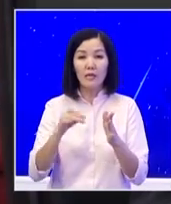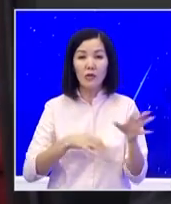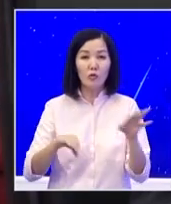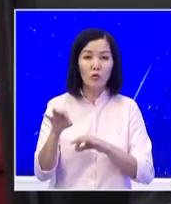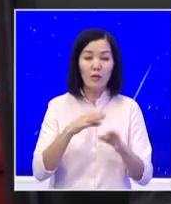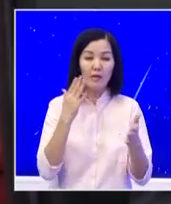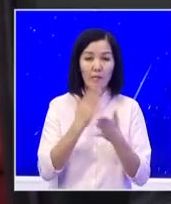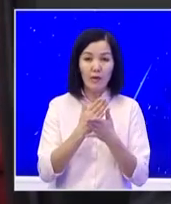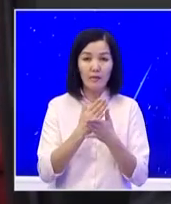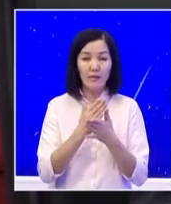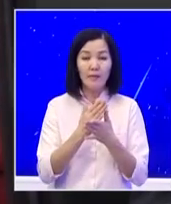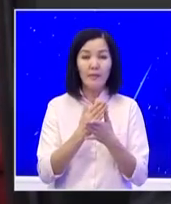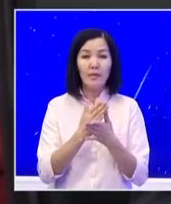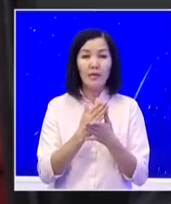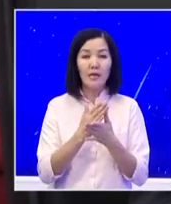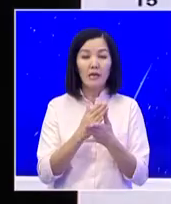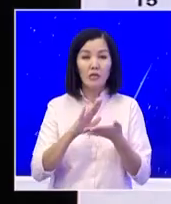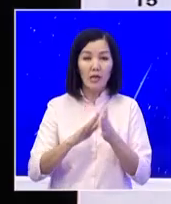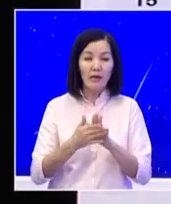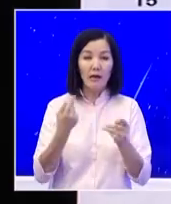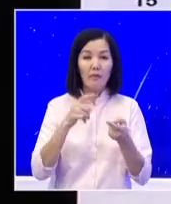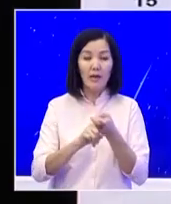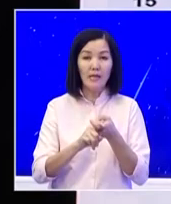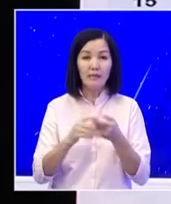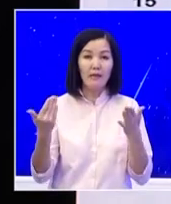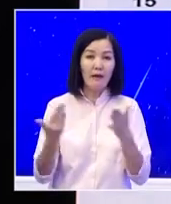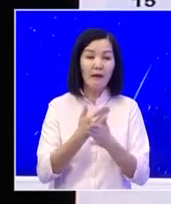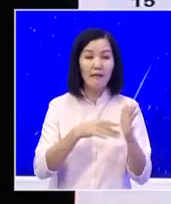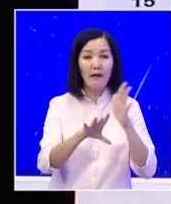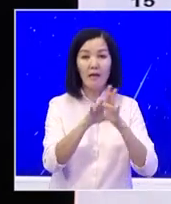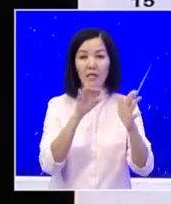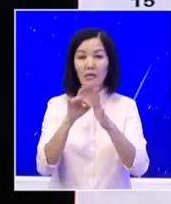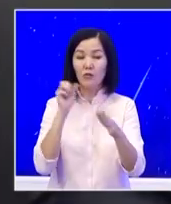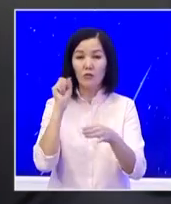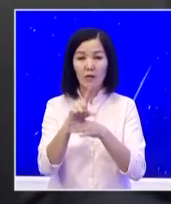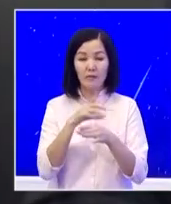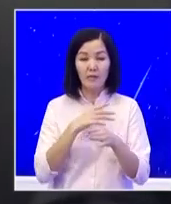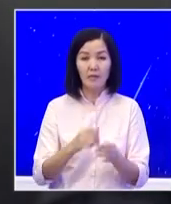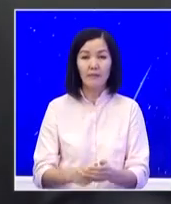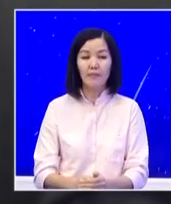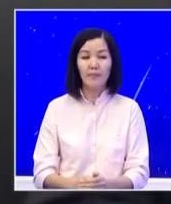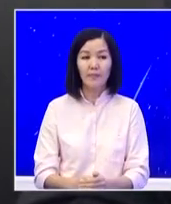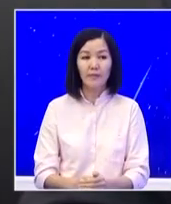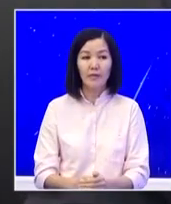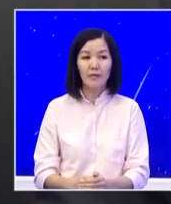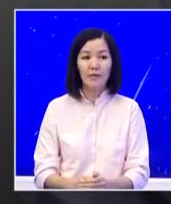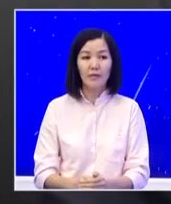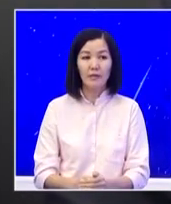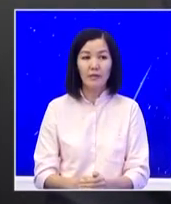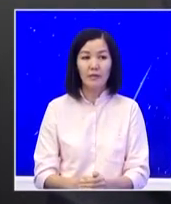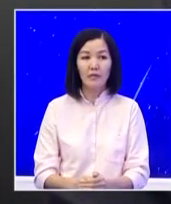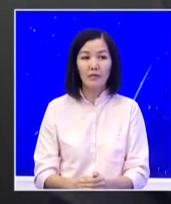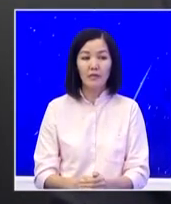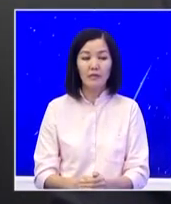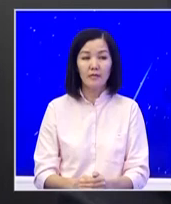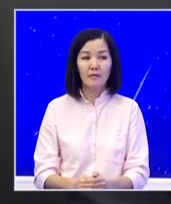жобалары бартын. Оларды да мына жағдайға байланысты қайта іріктеп шығуды тапсырды. Жетісу қой получили